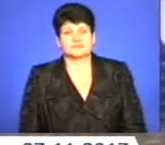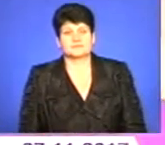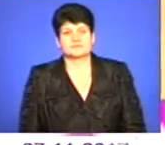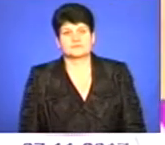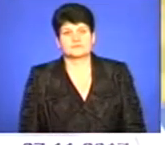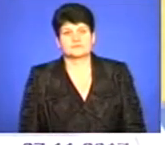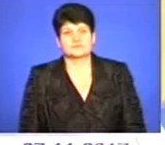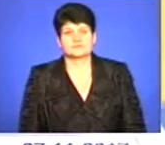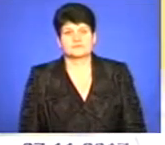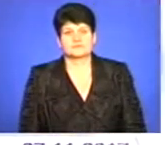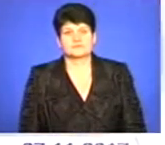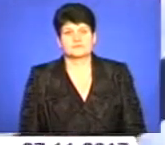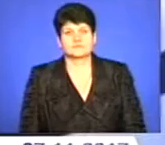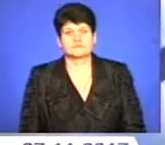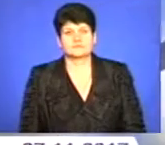ТТБ.